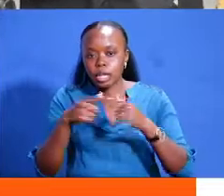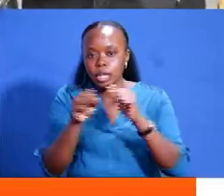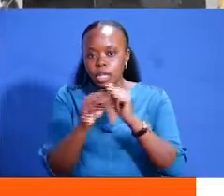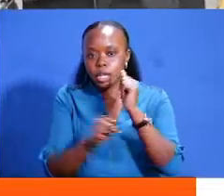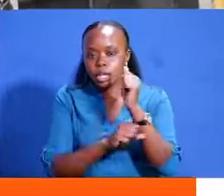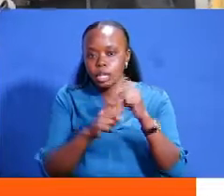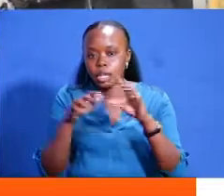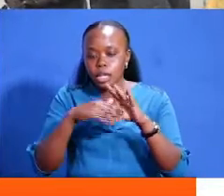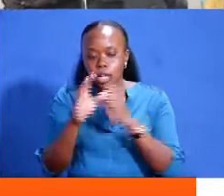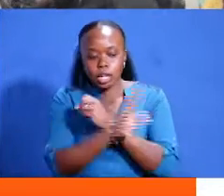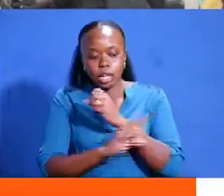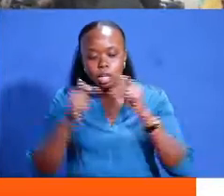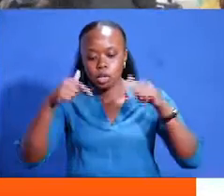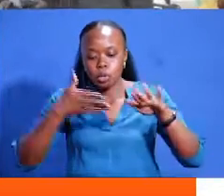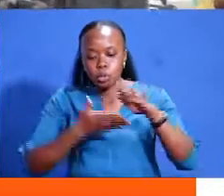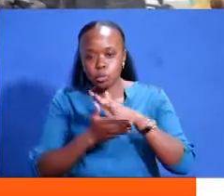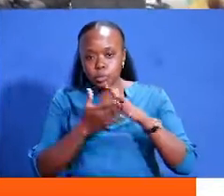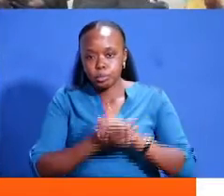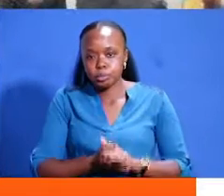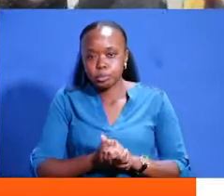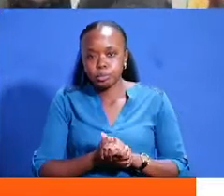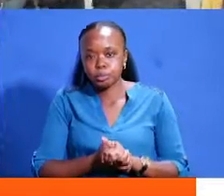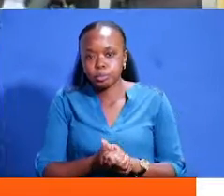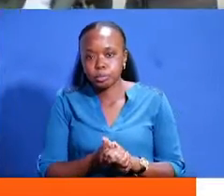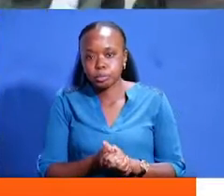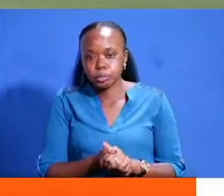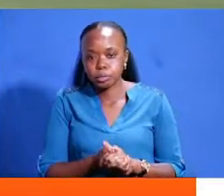kona Uganda waliotua nchini mapema hii leo.